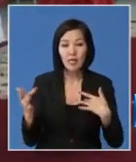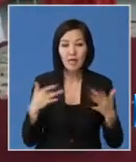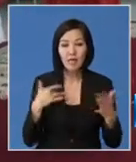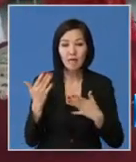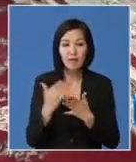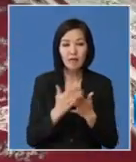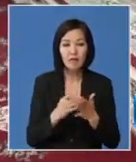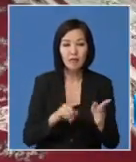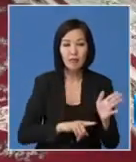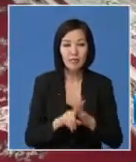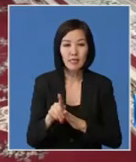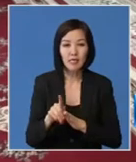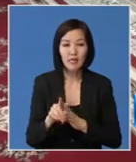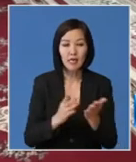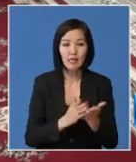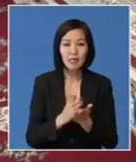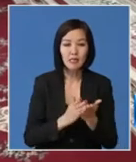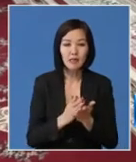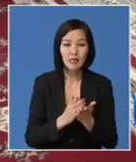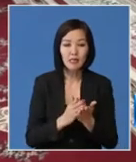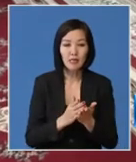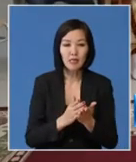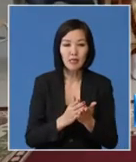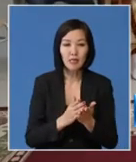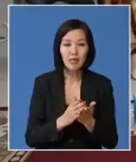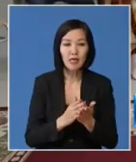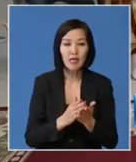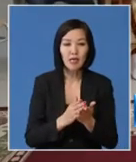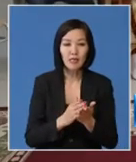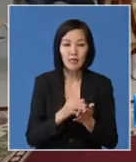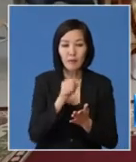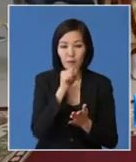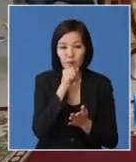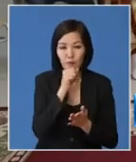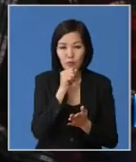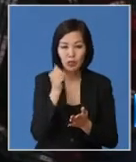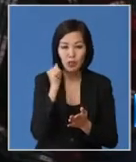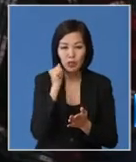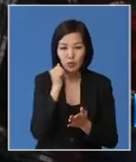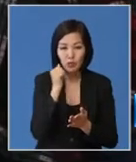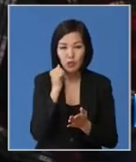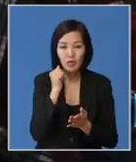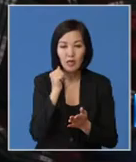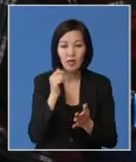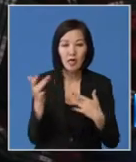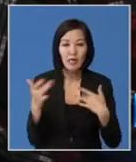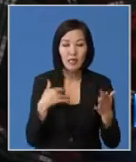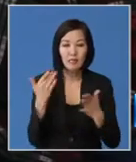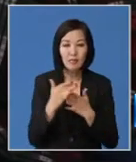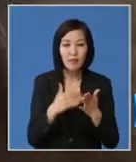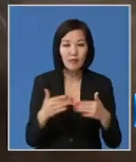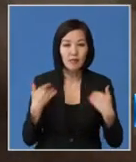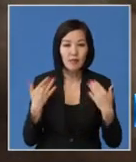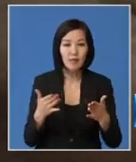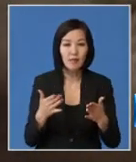басталды. Орталық қызметкерлері өз шама шарқынша қариялардың көңілін көтеруге тырысып бақты. Қарттарда қалыспай қара жорғаға